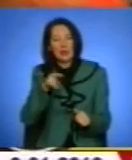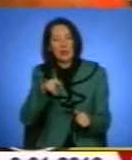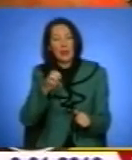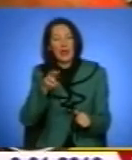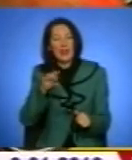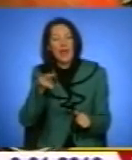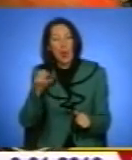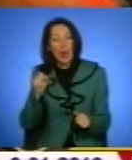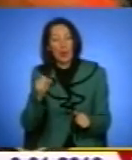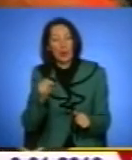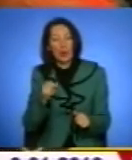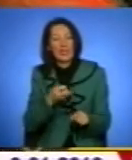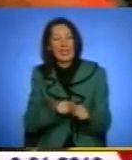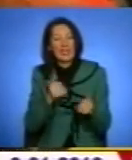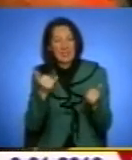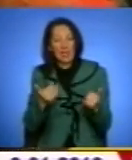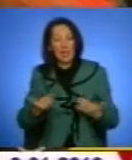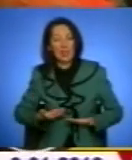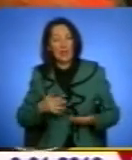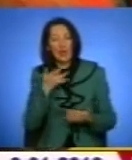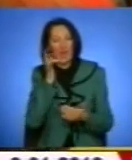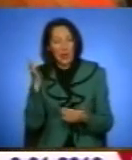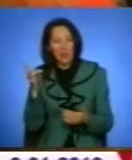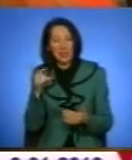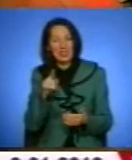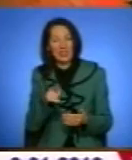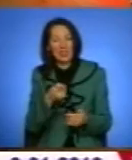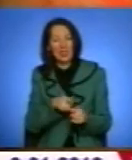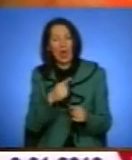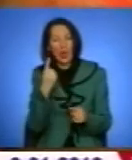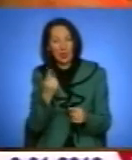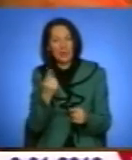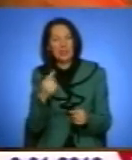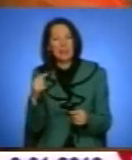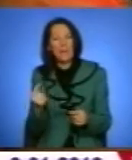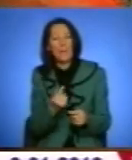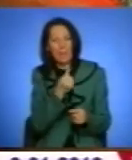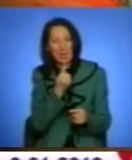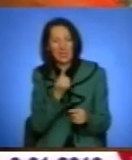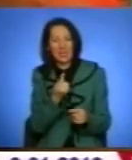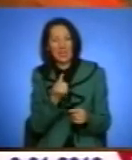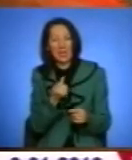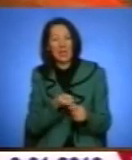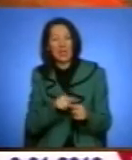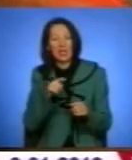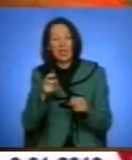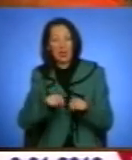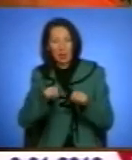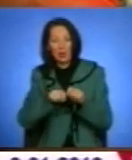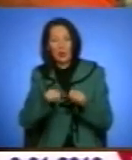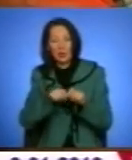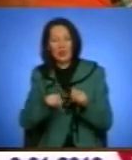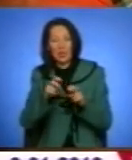Сполучених Штатах Америки, але він це один з перших спелеологів, які досліджували печеру